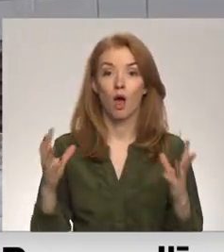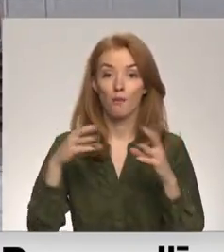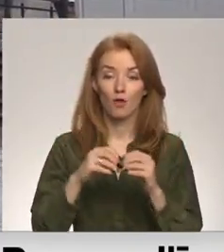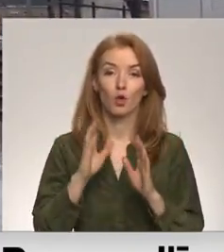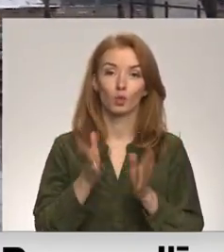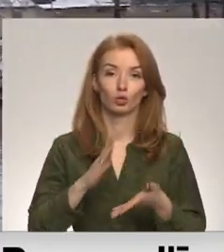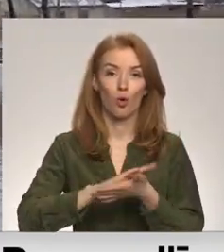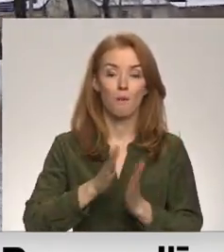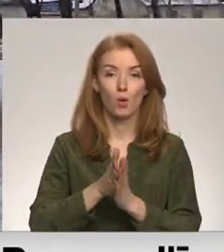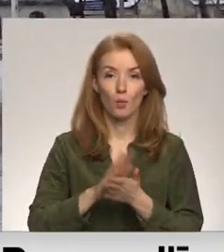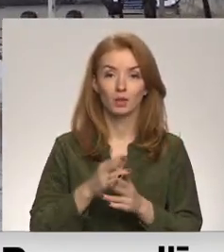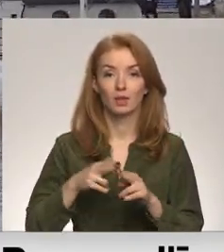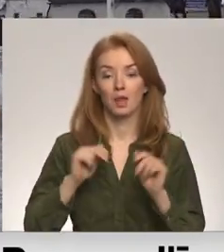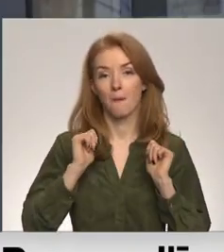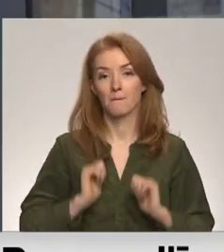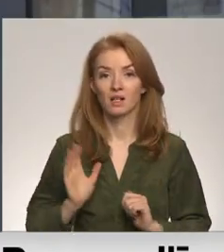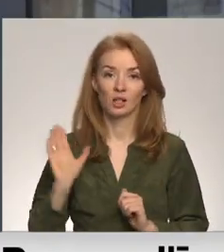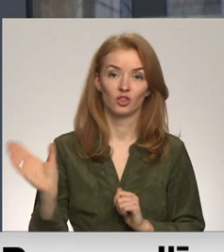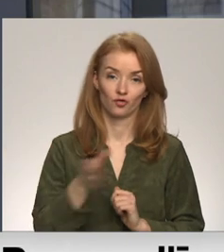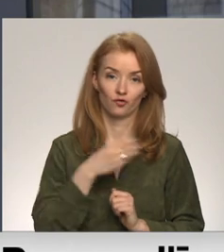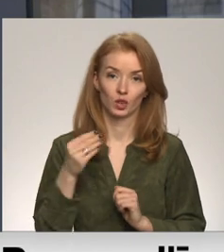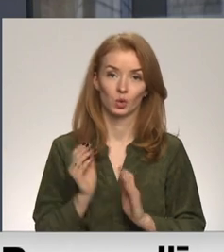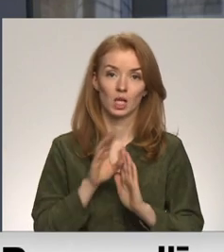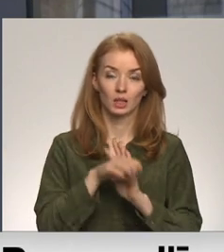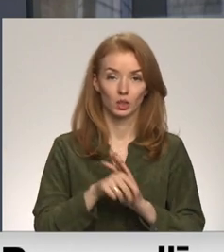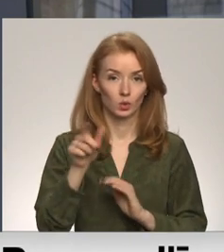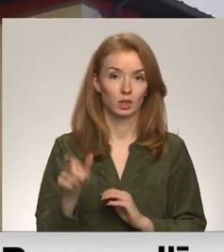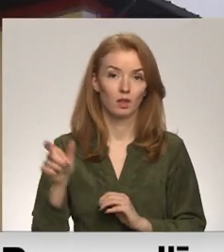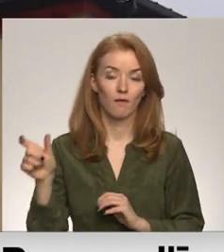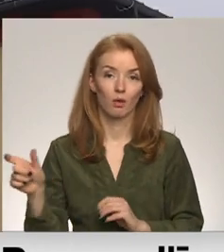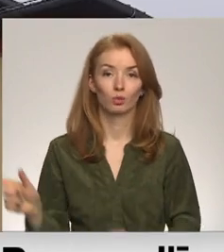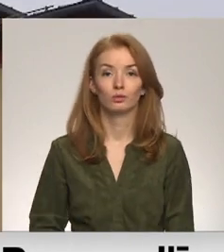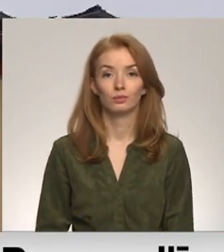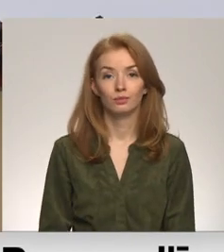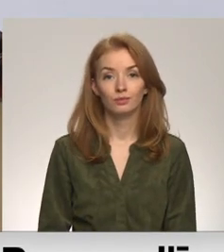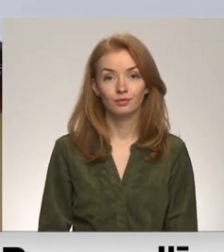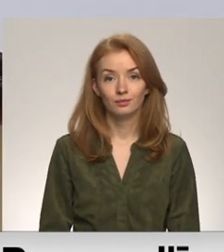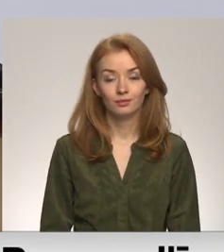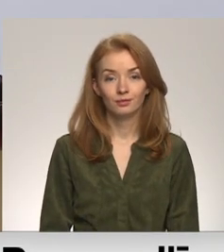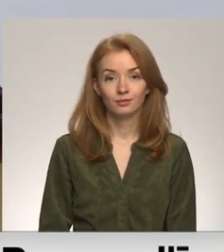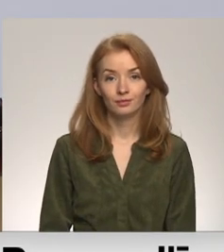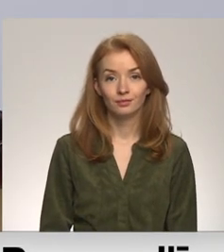rasts kompromiss, kas apmierinās ne tikai pašvaldību, bet arī skolēnus un viņu vecākus. Madara Līdzīte, Latvijas televīzija.